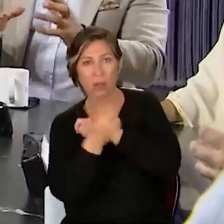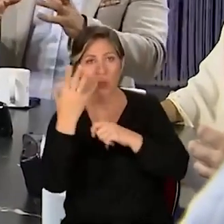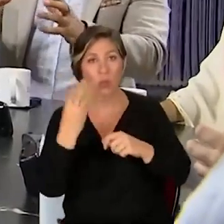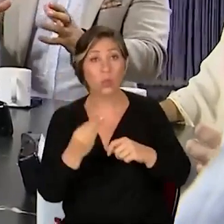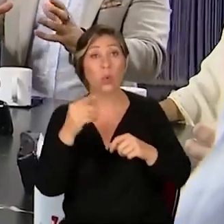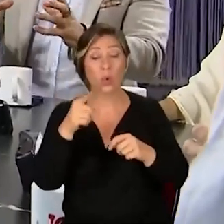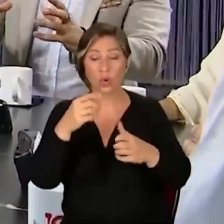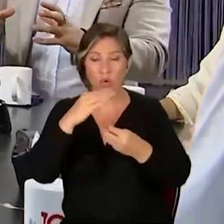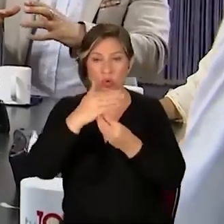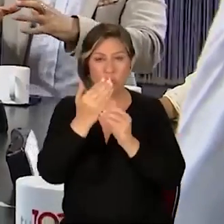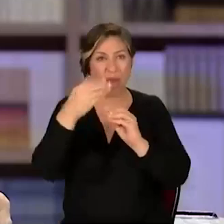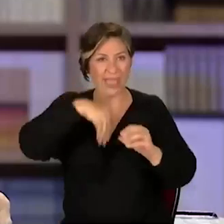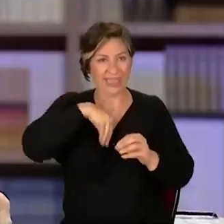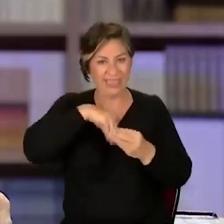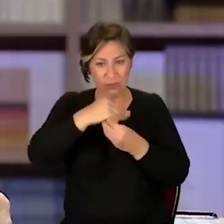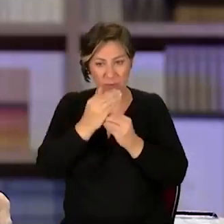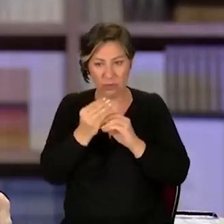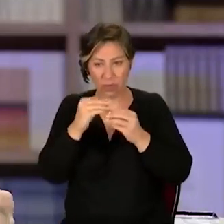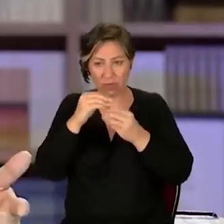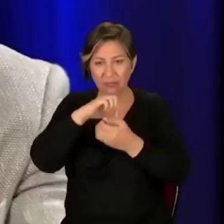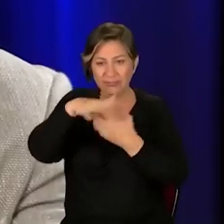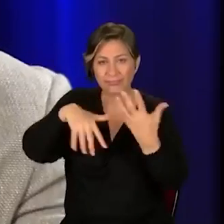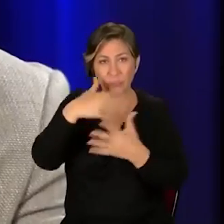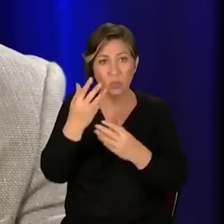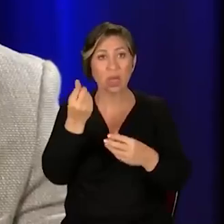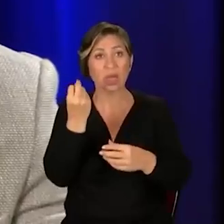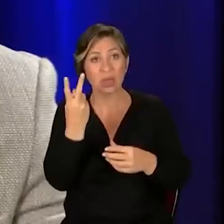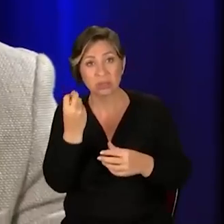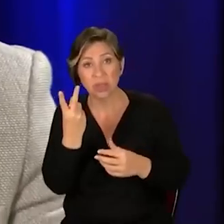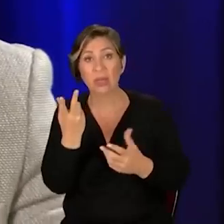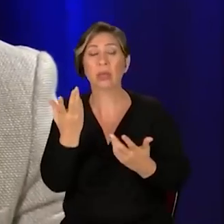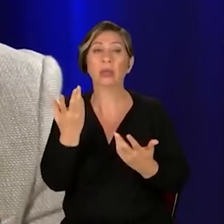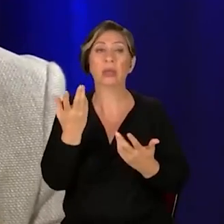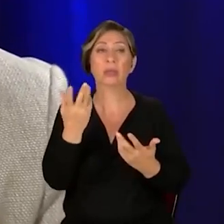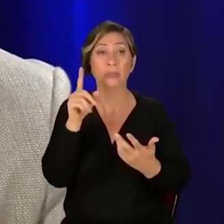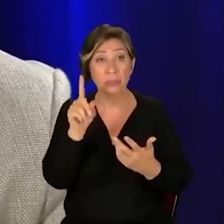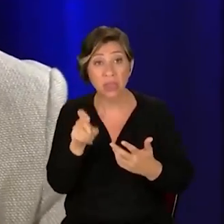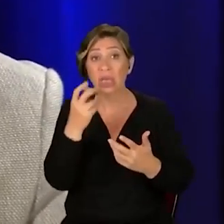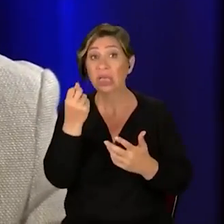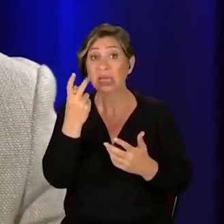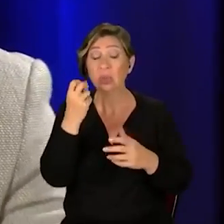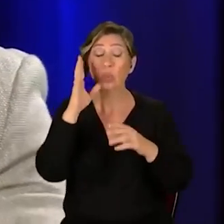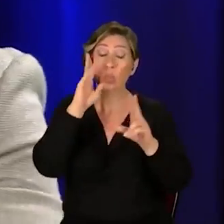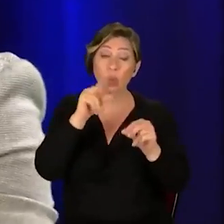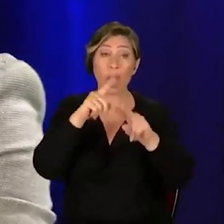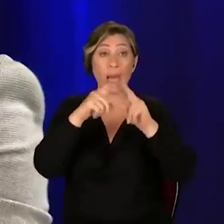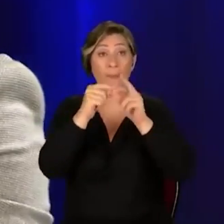zaman da hücrelerde bir takım anormallikler meydana getiriyor. İşte kanser bahsettiğimiz, şimdi kansere uyku apneyi tabii